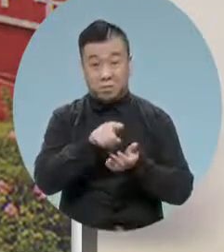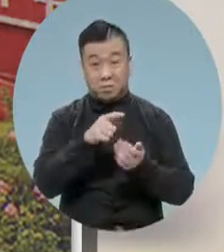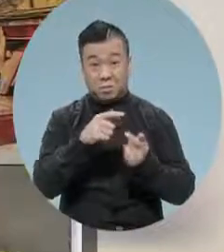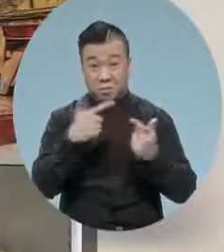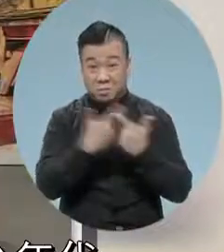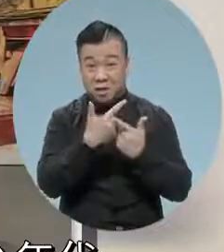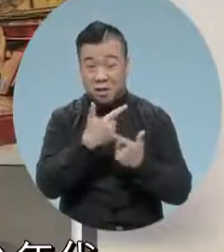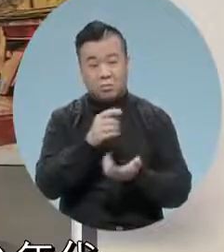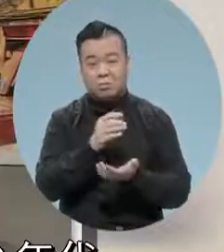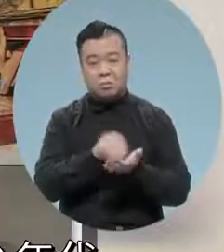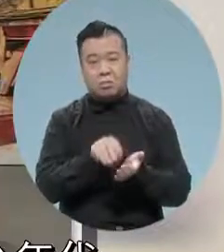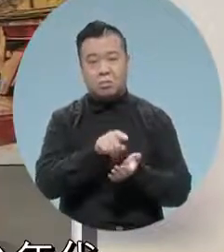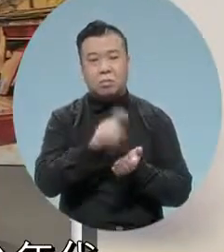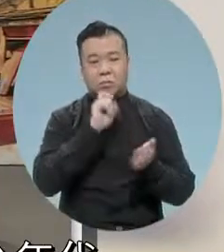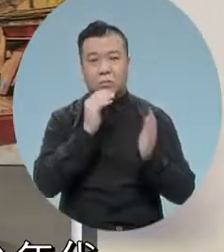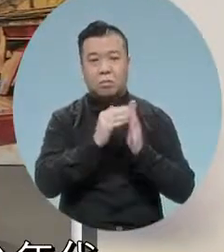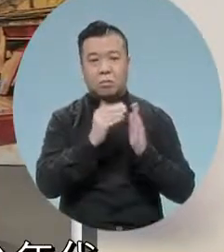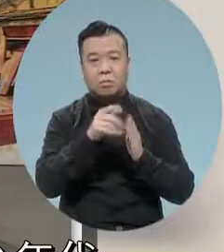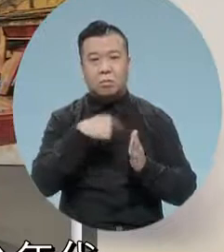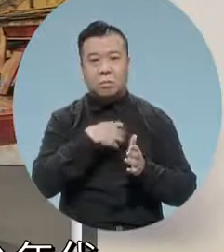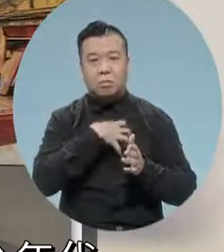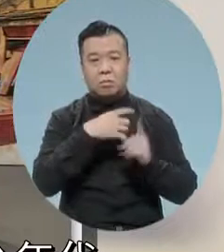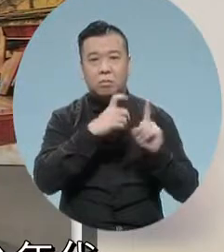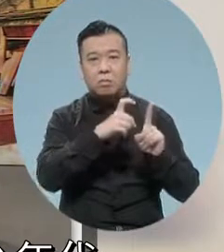相見嘅。受家庭影響，我就對於